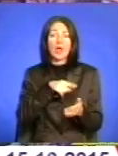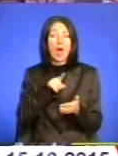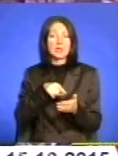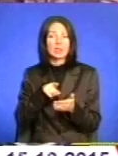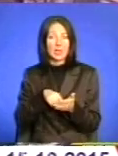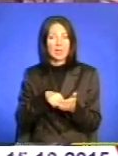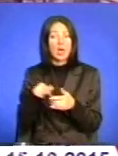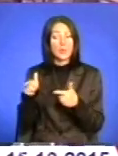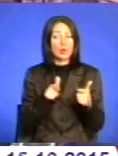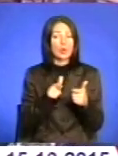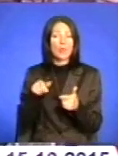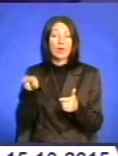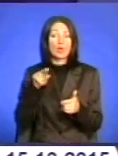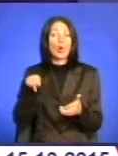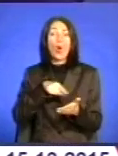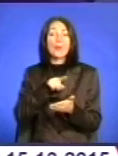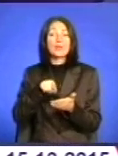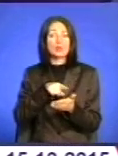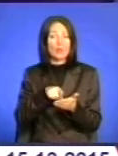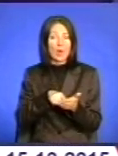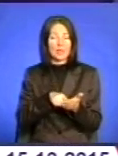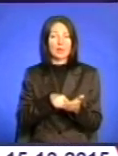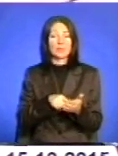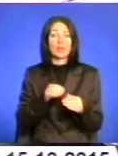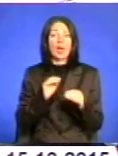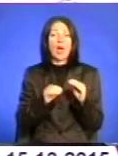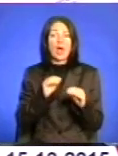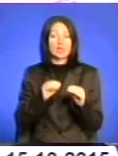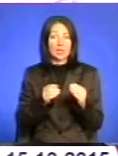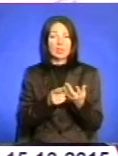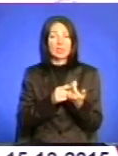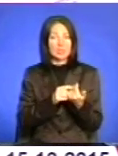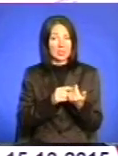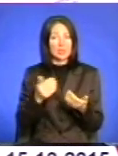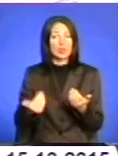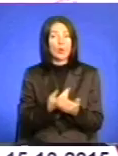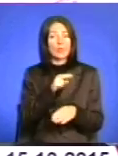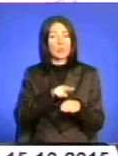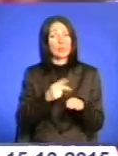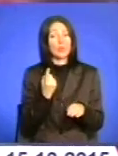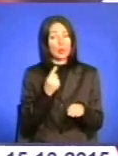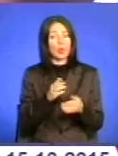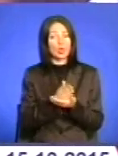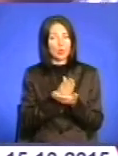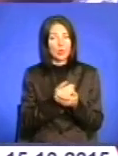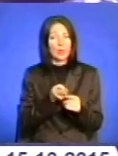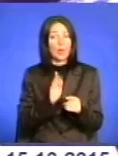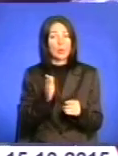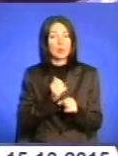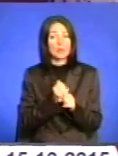і підготовка до тестування. Штатна чисельність нової патрульної служби, яка буде на початку працювати,